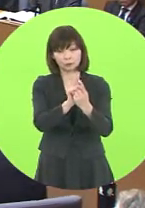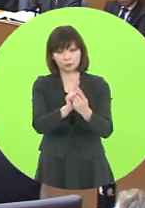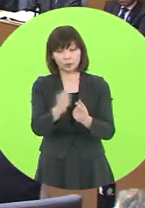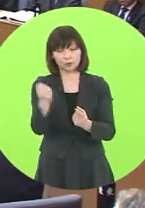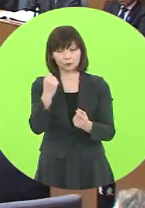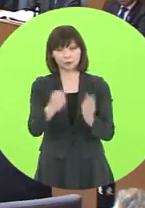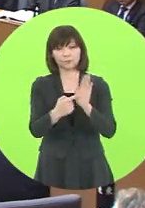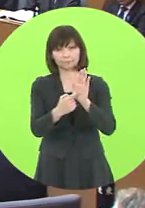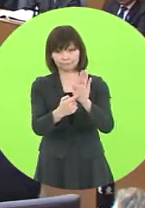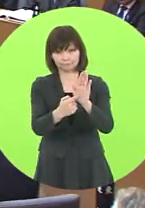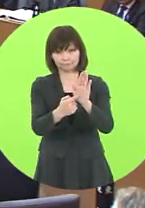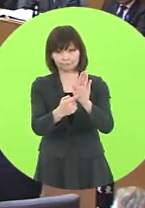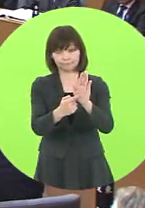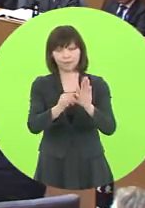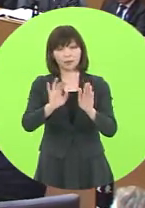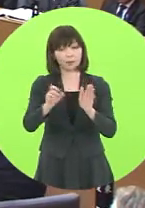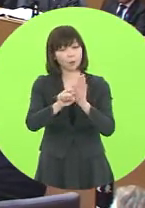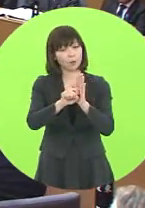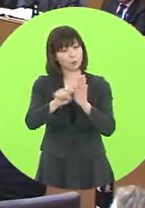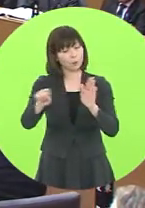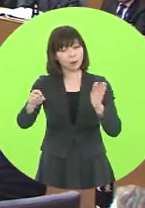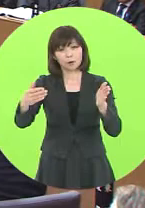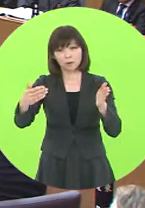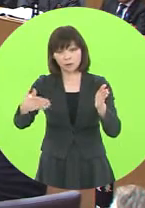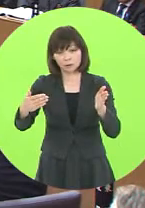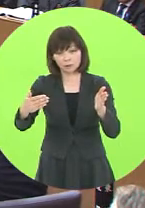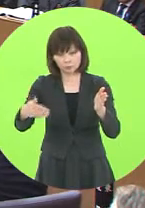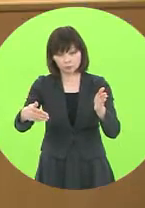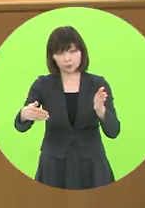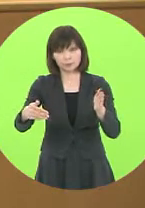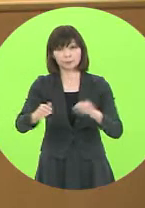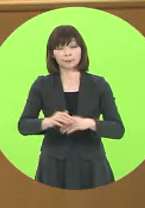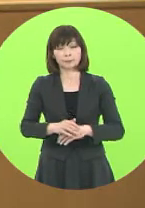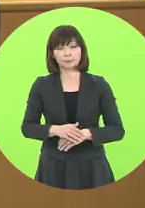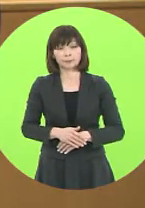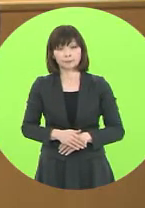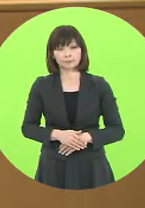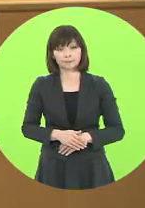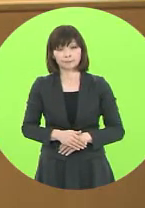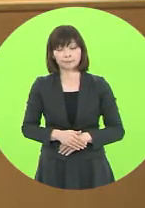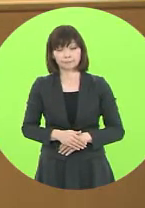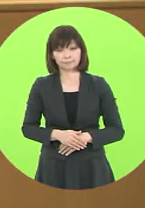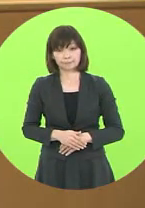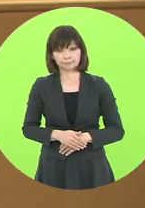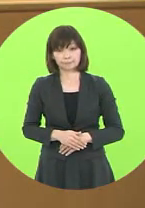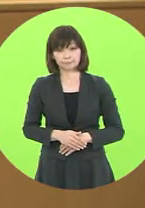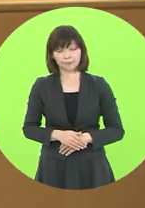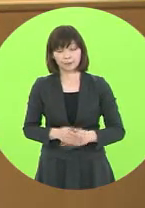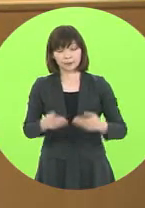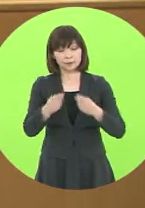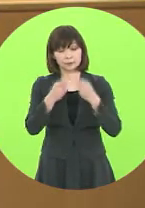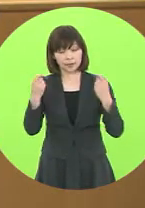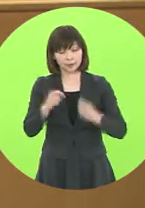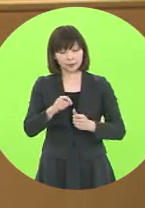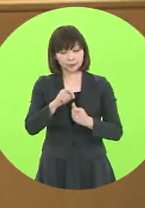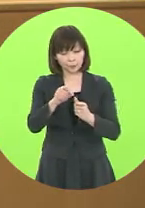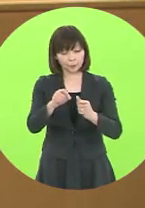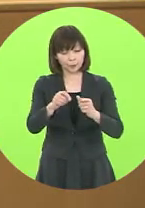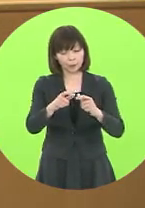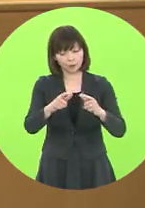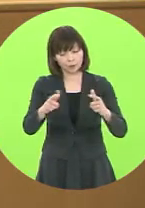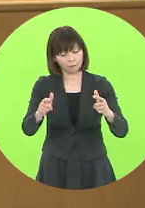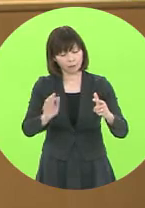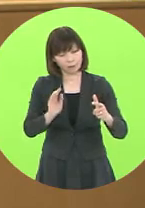しかし、その効果が十分上がっていないのが現実であります。なかなか思うように正規雇用が進んでいません